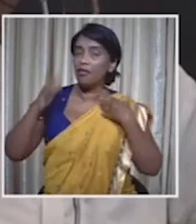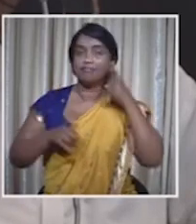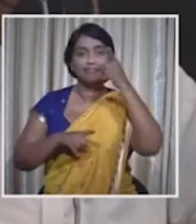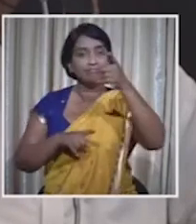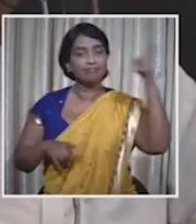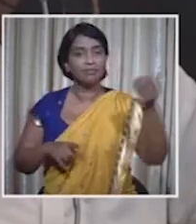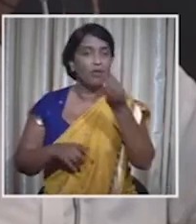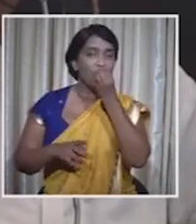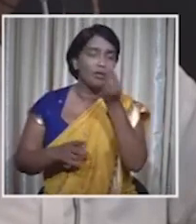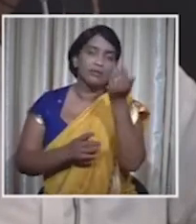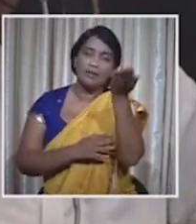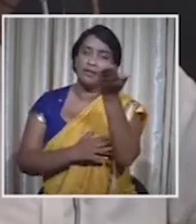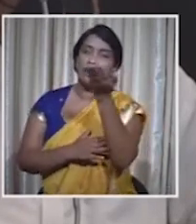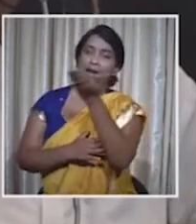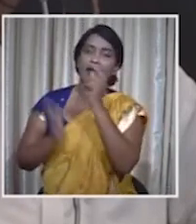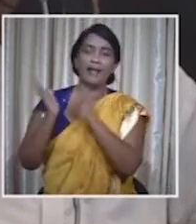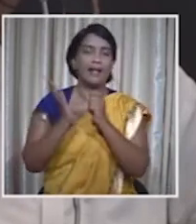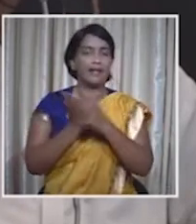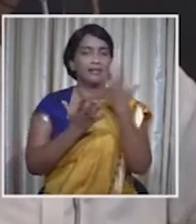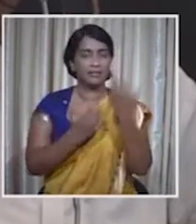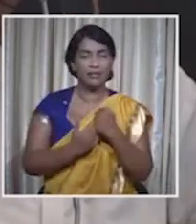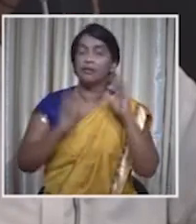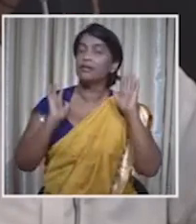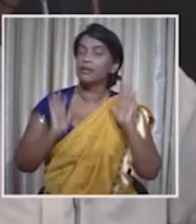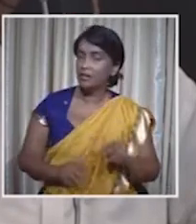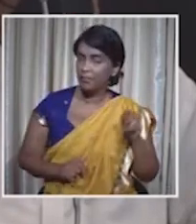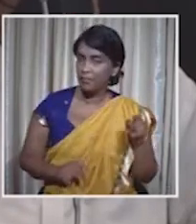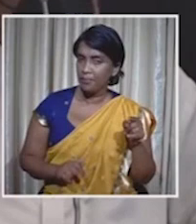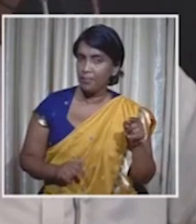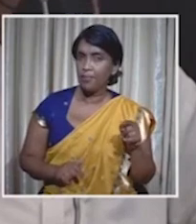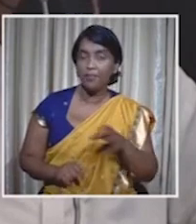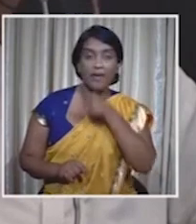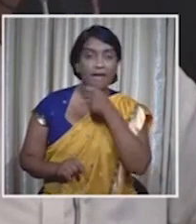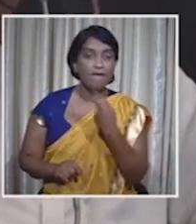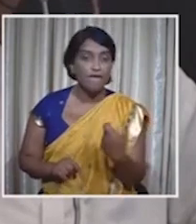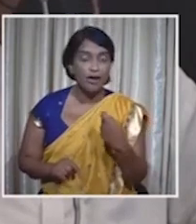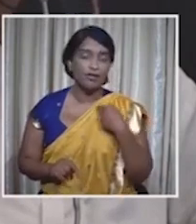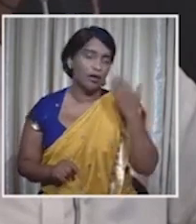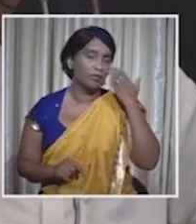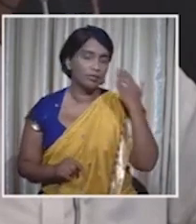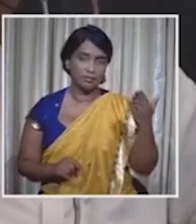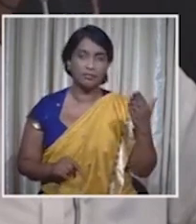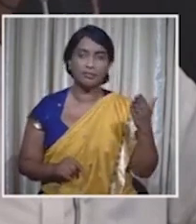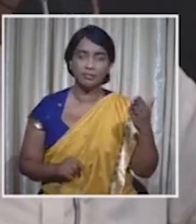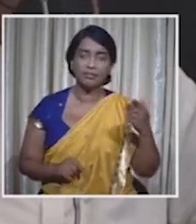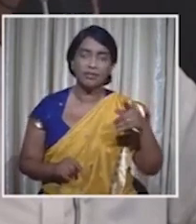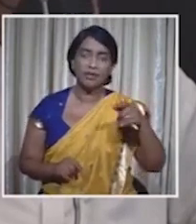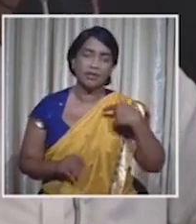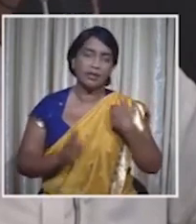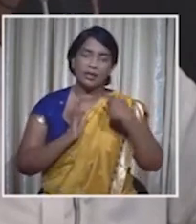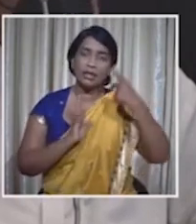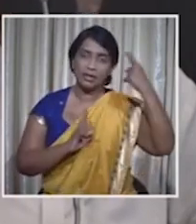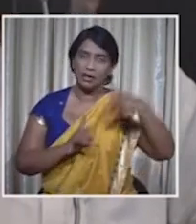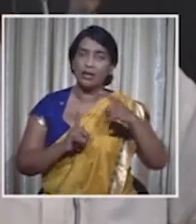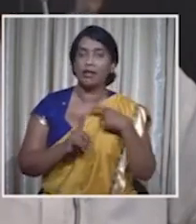ඇස්සේ ලෝකේ වටේ ගිහිල්ලා කන්න සල්ලිටි ඉල්ල ඉල්ල නායි ඉල්ලනවා. හැබැයි විශ්‍රාමිකයෝ ගැන බැලුවොත්